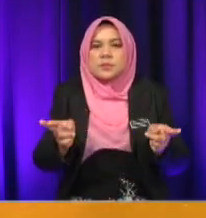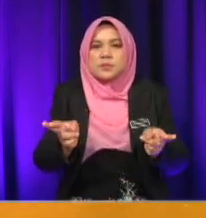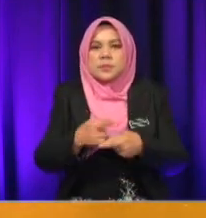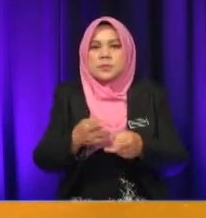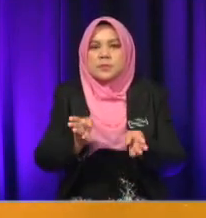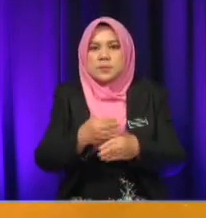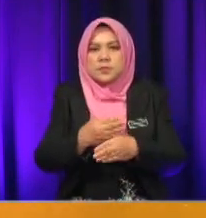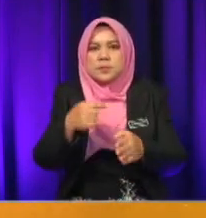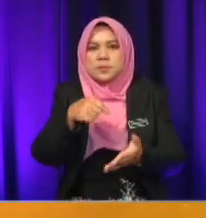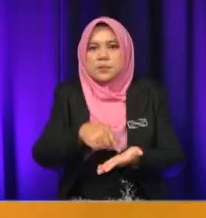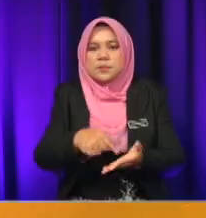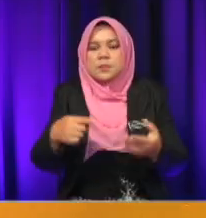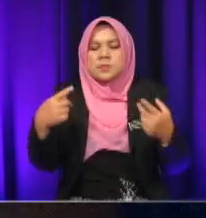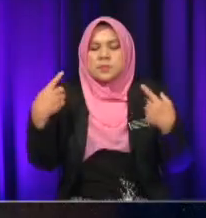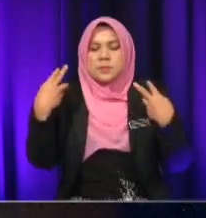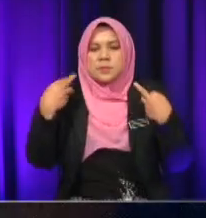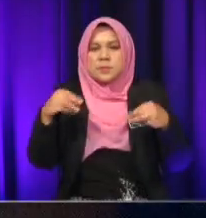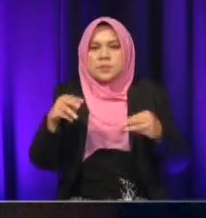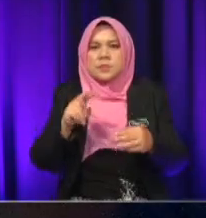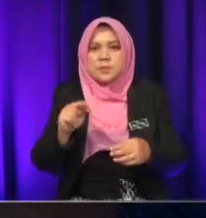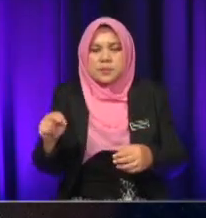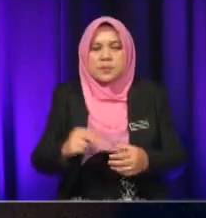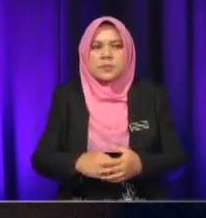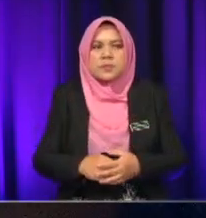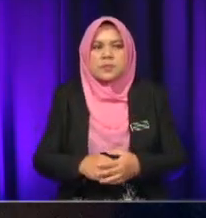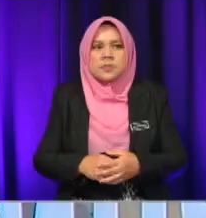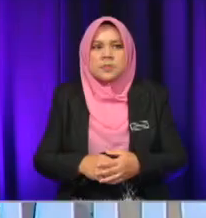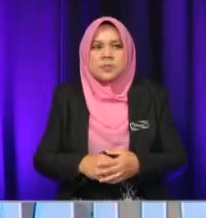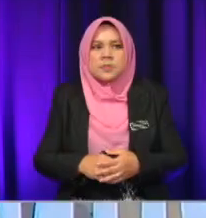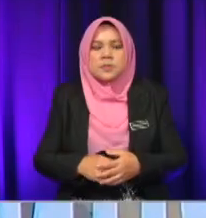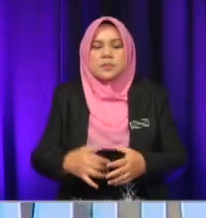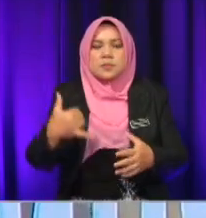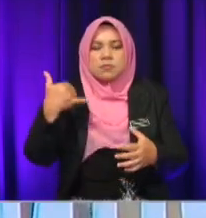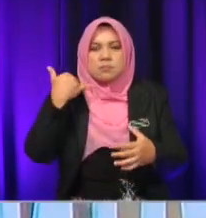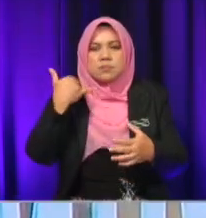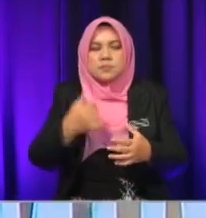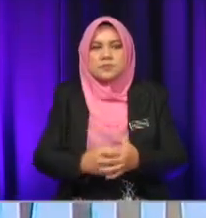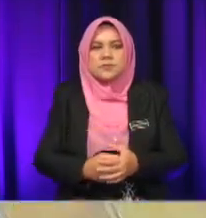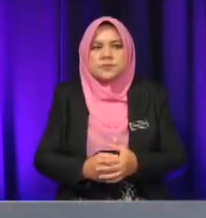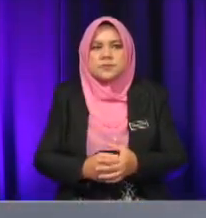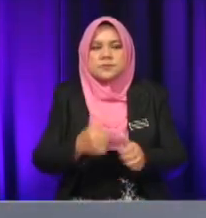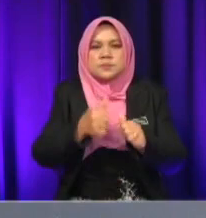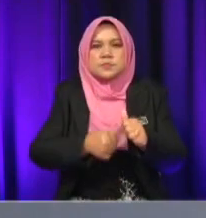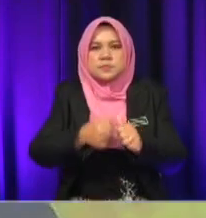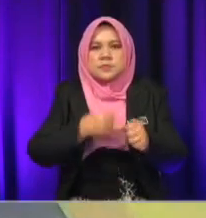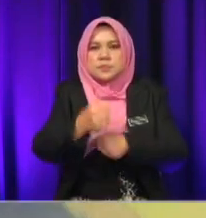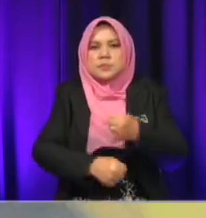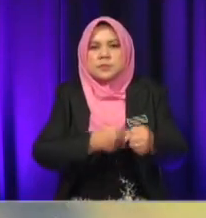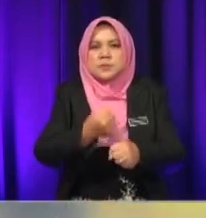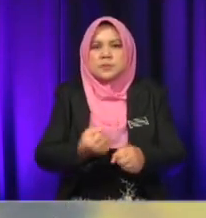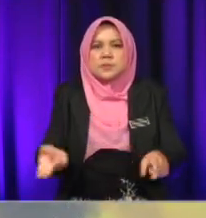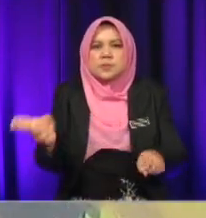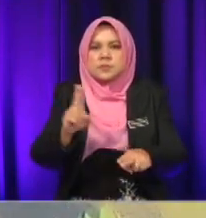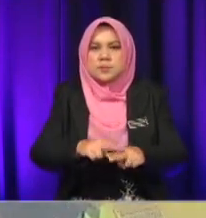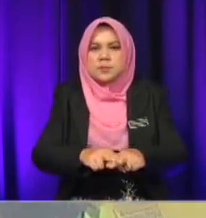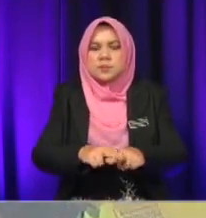bentuk di pasaran. Betul cikgu, kalau kita sebutkan mungkin gadget di luar sana kan, setiap tahun ada sedikit perkembangan